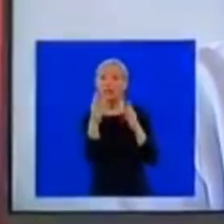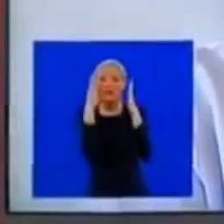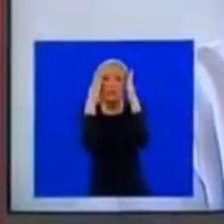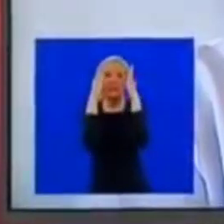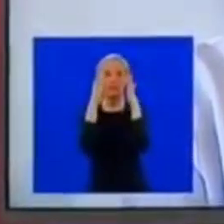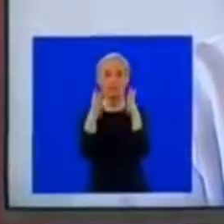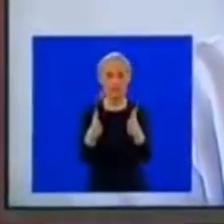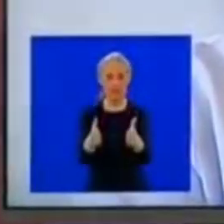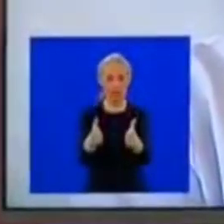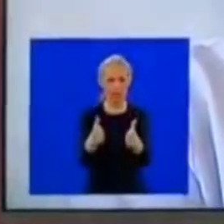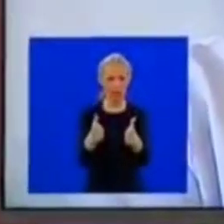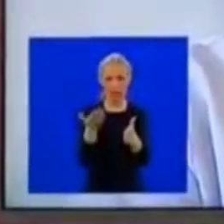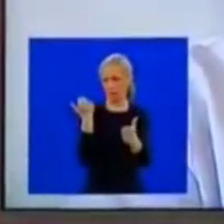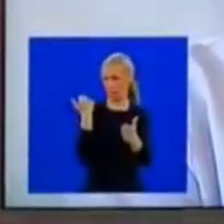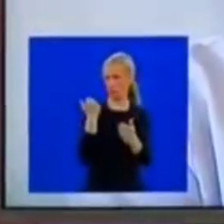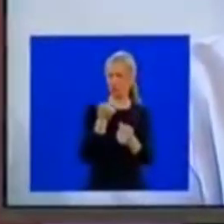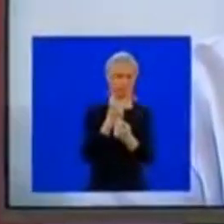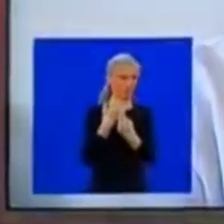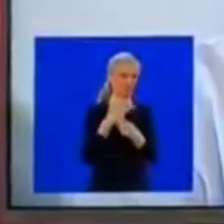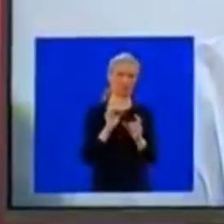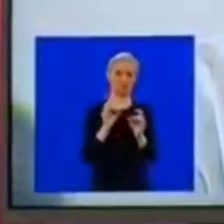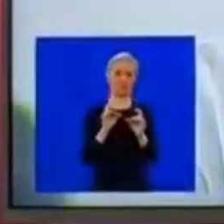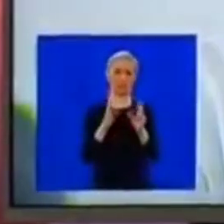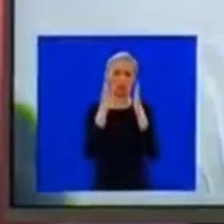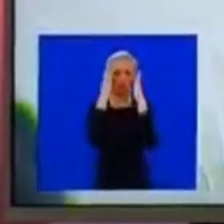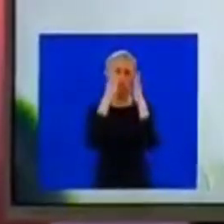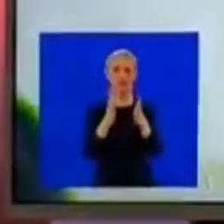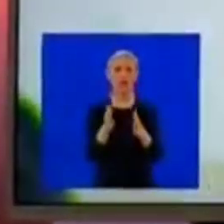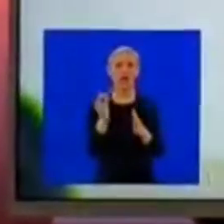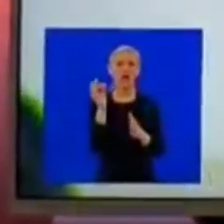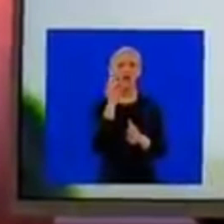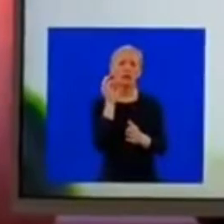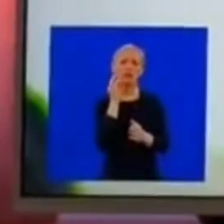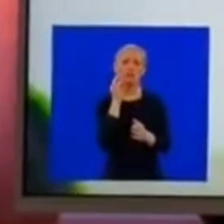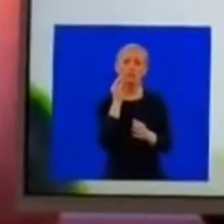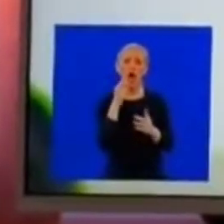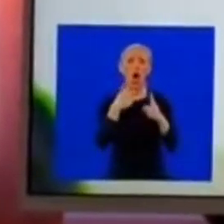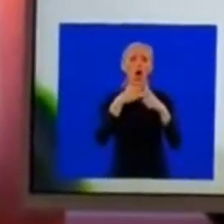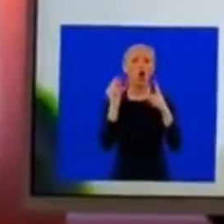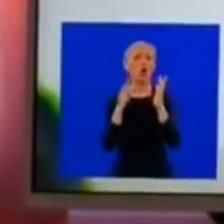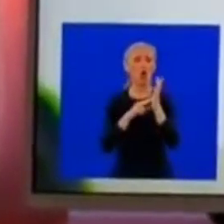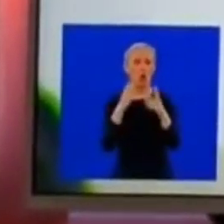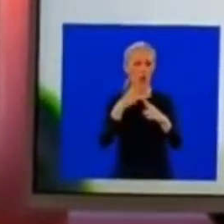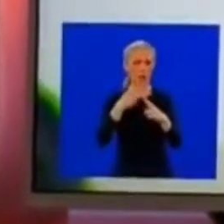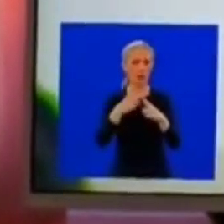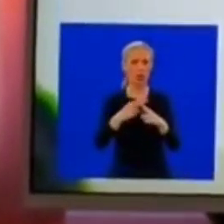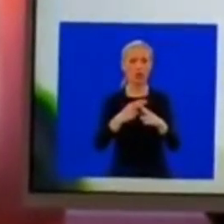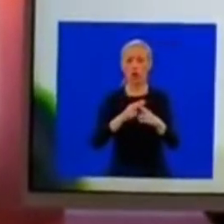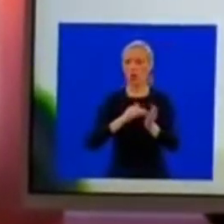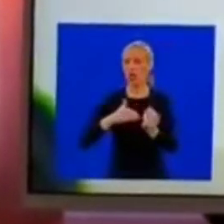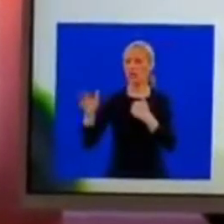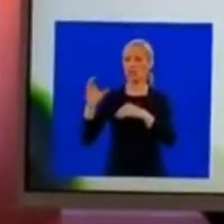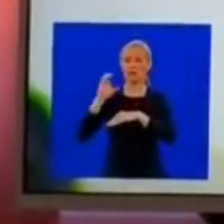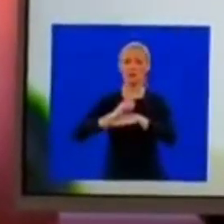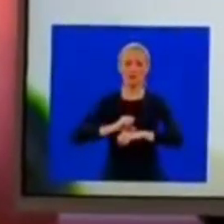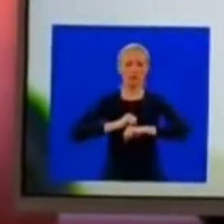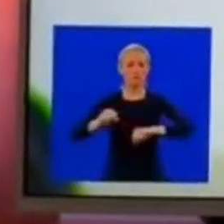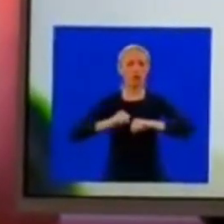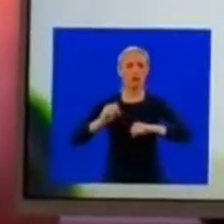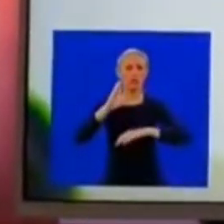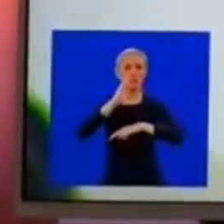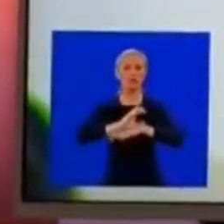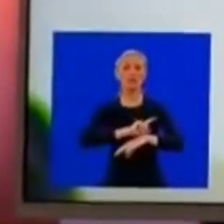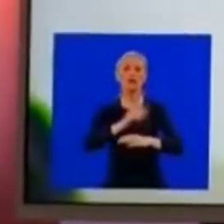drugim rečima nismo uopće imali vjere, korona kao kriza koja je nastala izvan crkve, potresla je crkvu